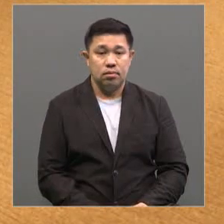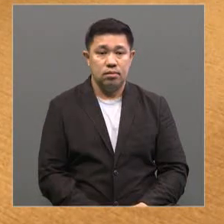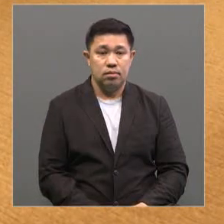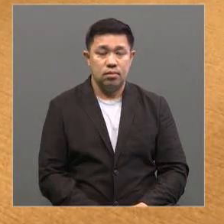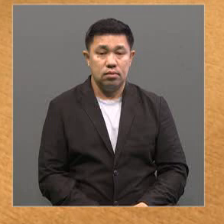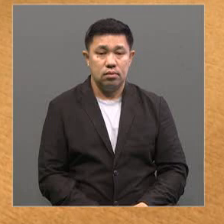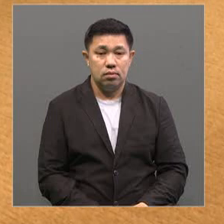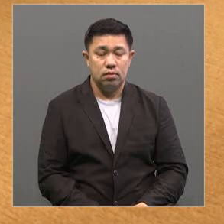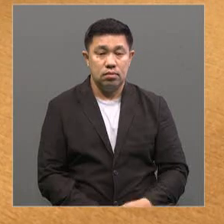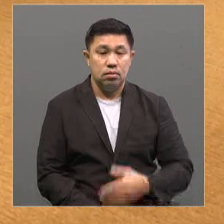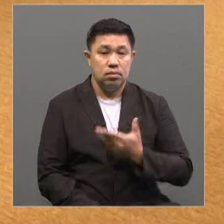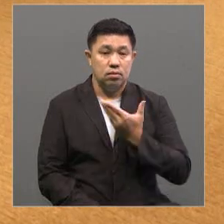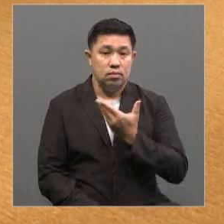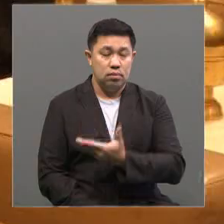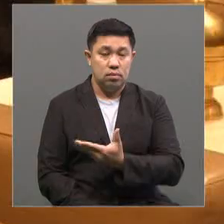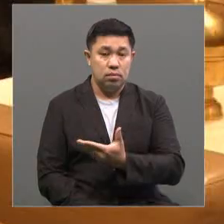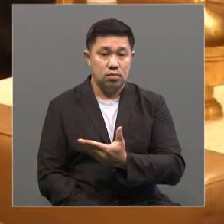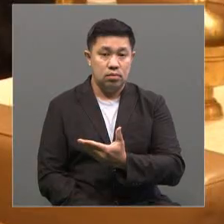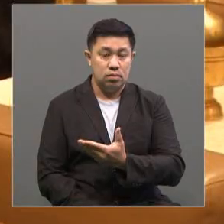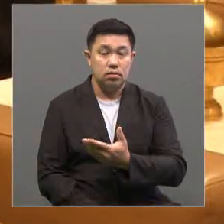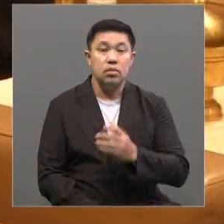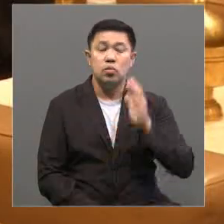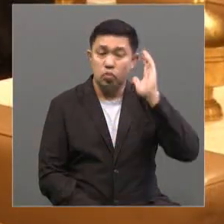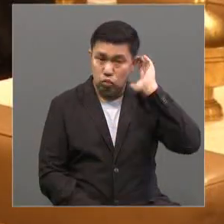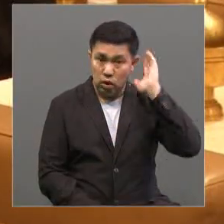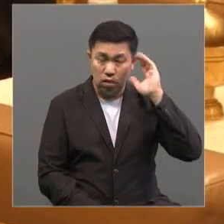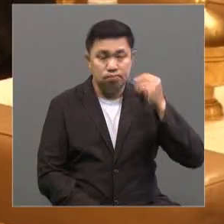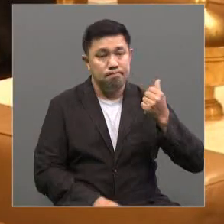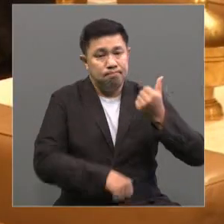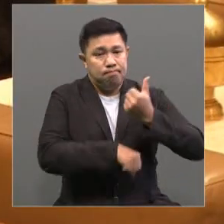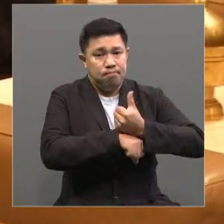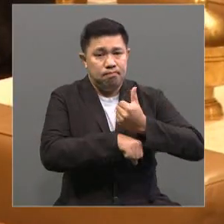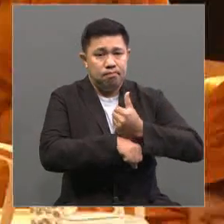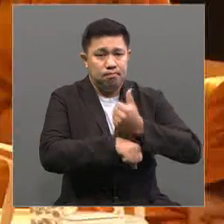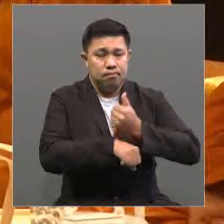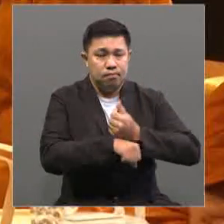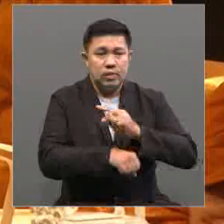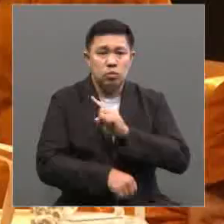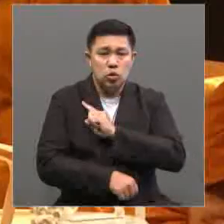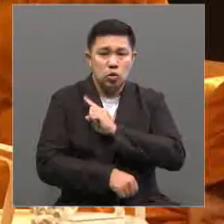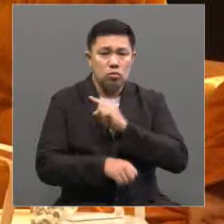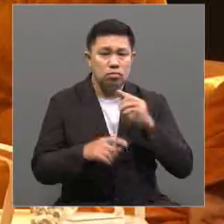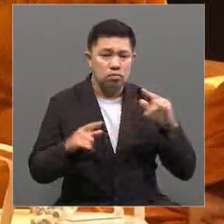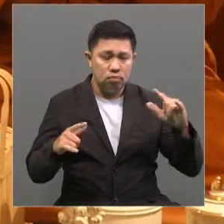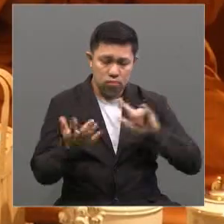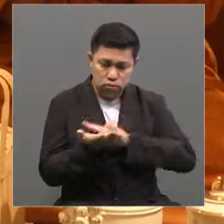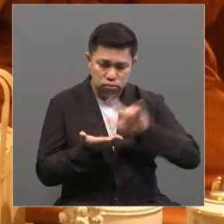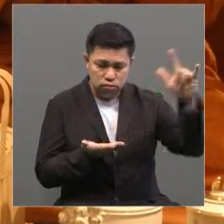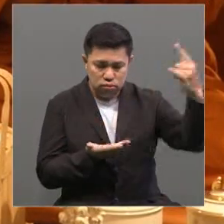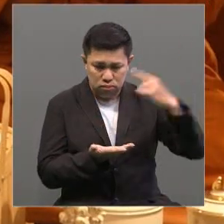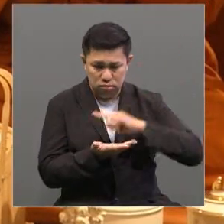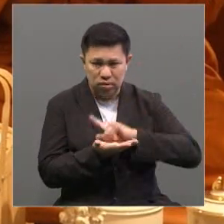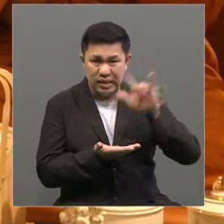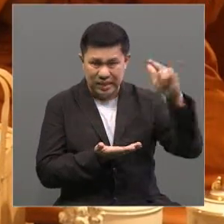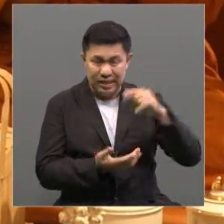นายนพสิทธิ์กรรมการผู้อำนวยการใหญ่บริษัทวิทยุการบินแห่งประเทศไทยจำกัดนำคณะผู้บริหารเจ้าหน้าที่ร่วมทำบุญใหญ่ใน